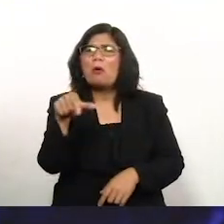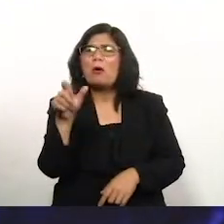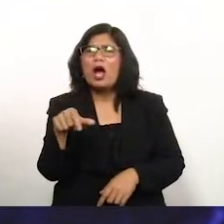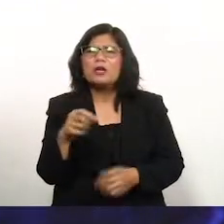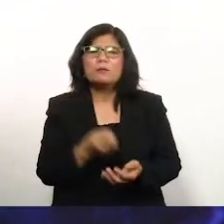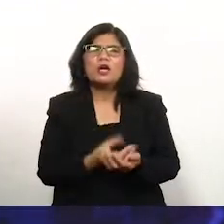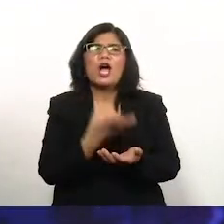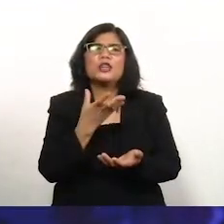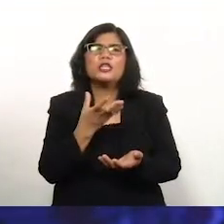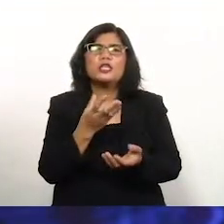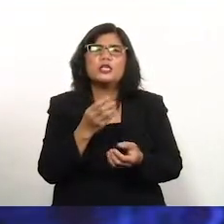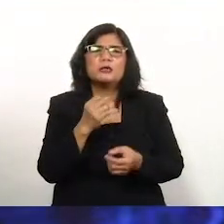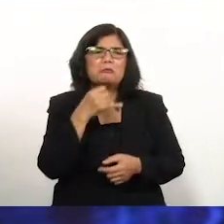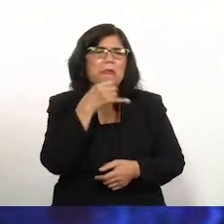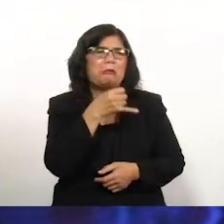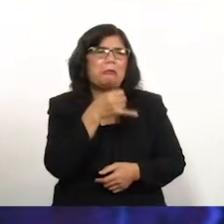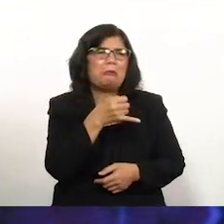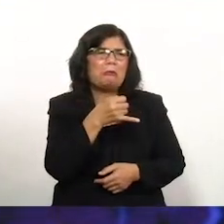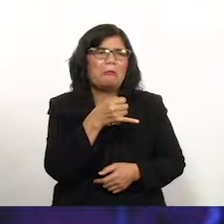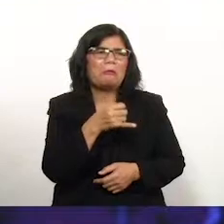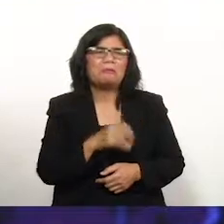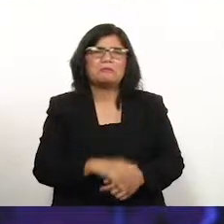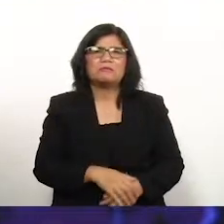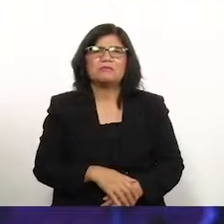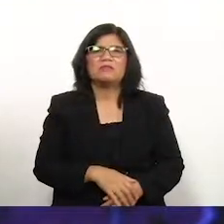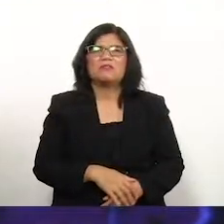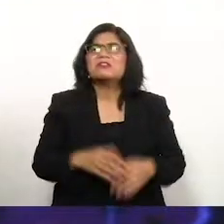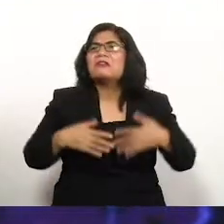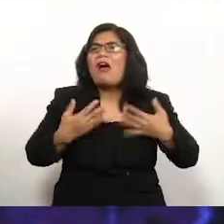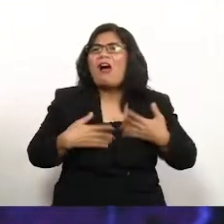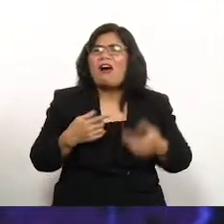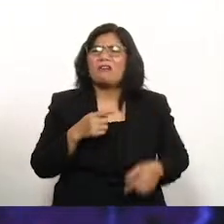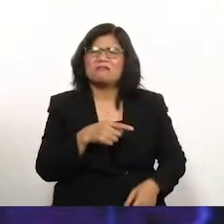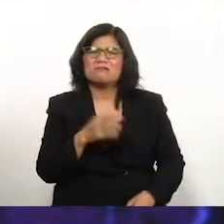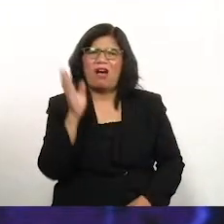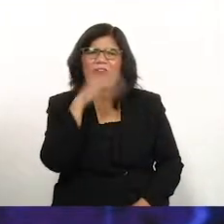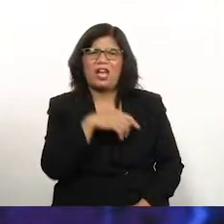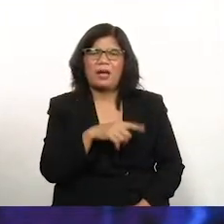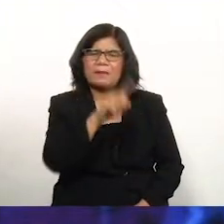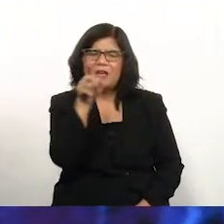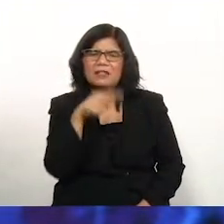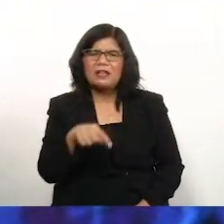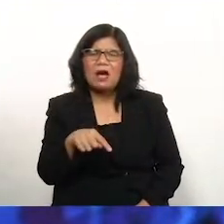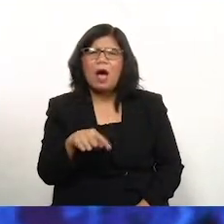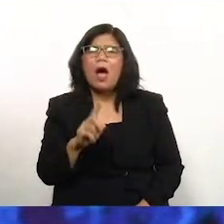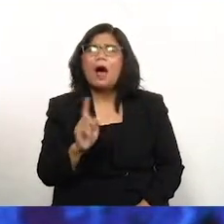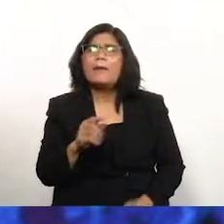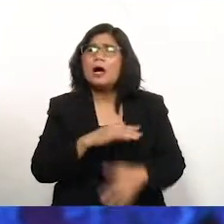itu Hai pertanyaan saya Hai apakah semua orang kaya jahat